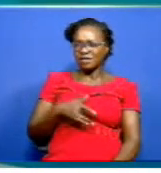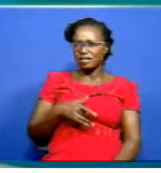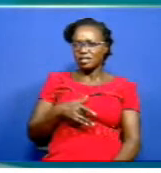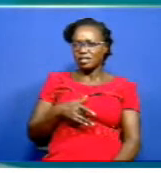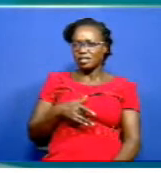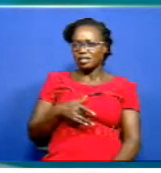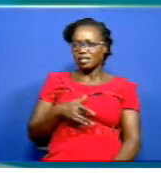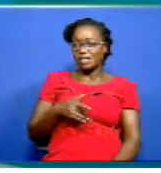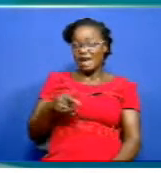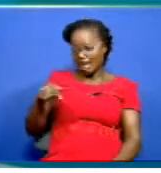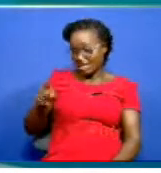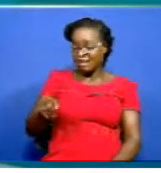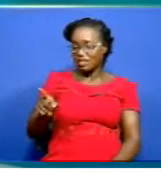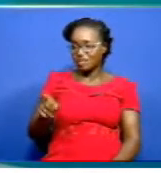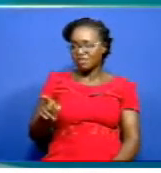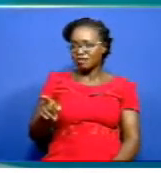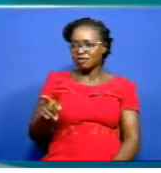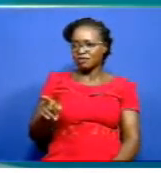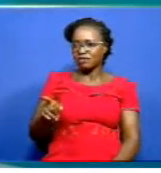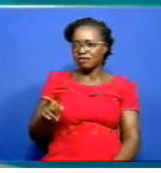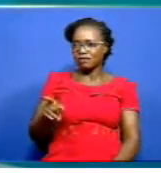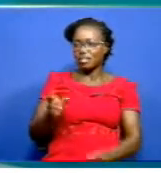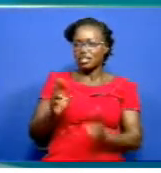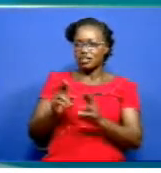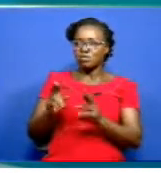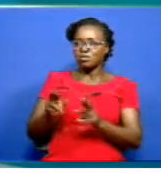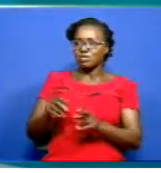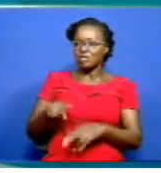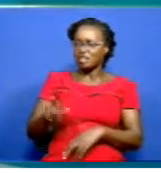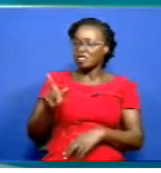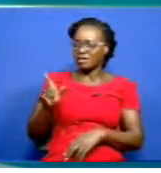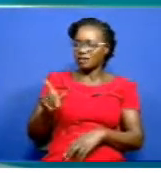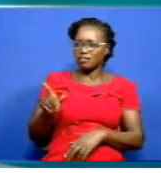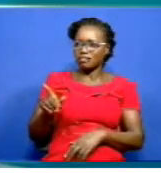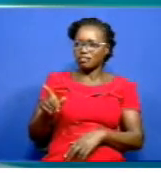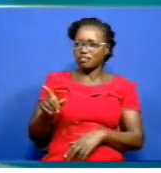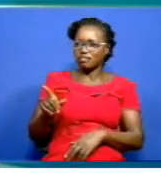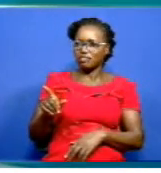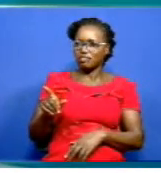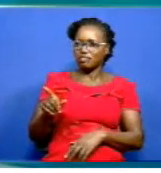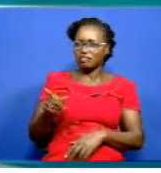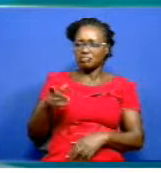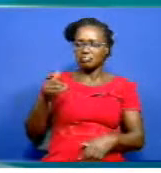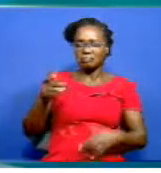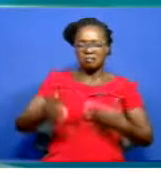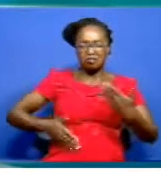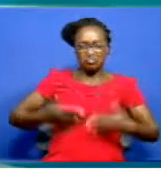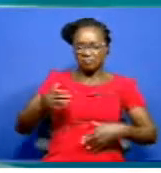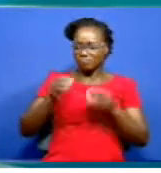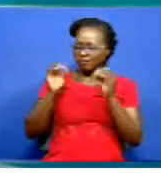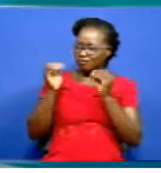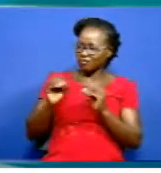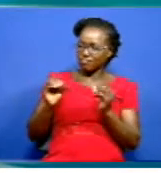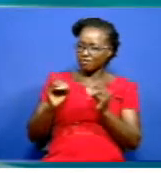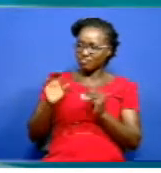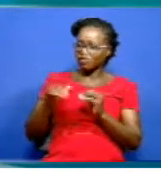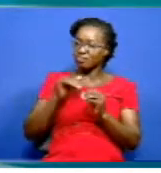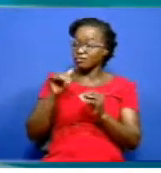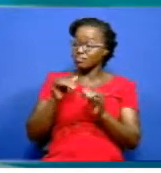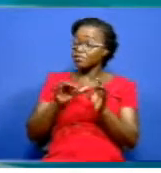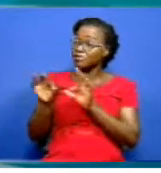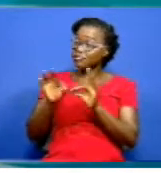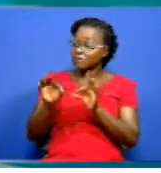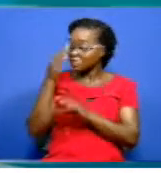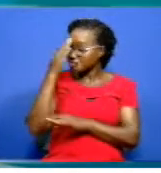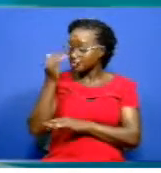feel like herself, like her usual self. Hana furaha, hawezi kujieleza ni kwa